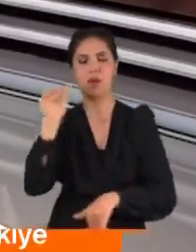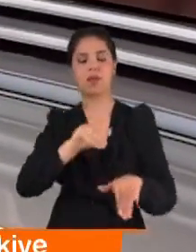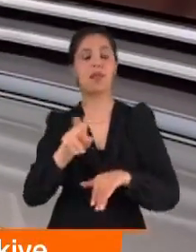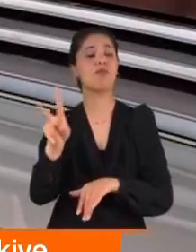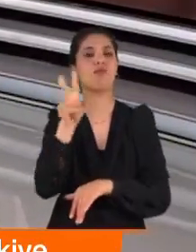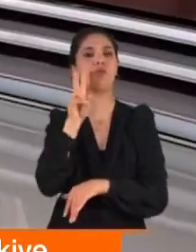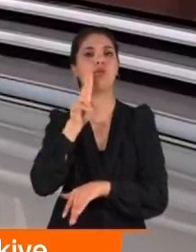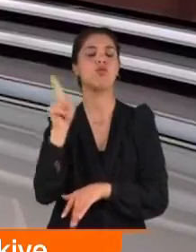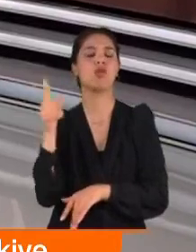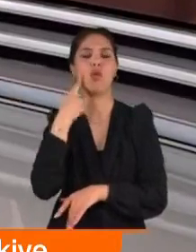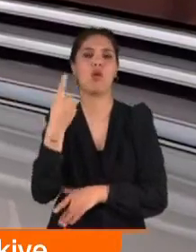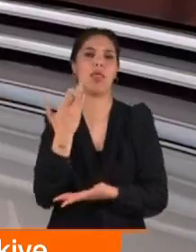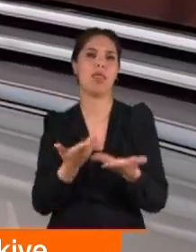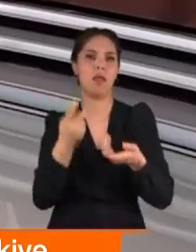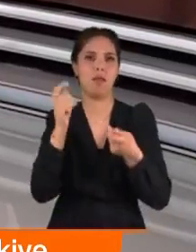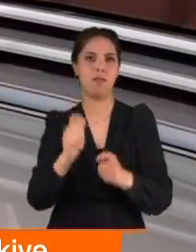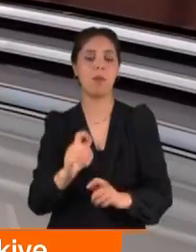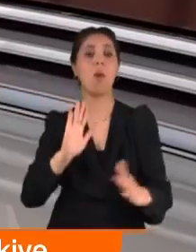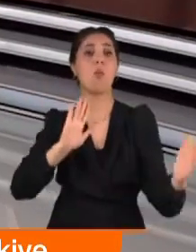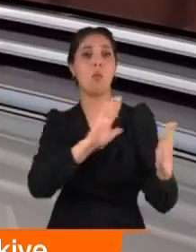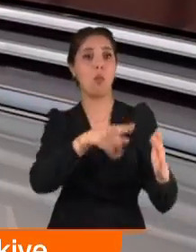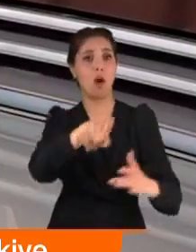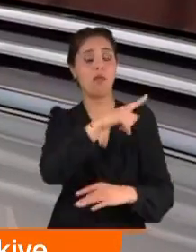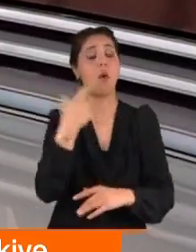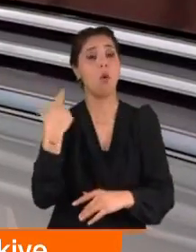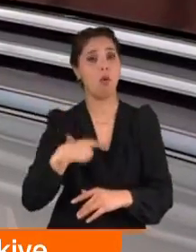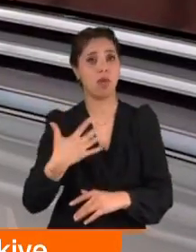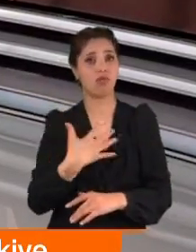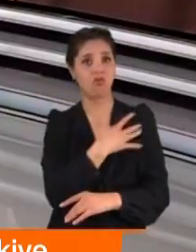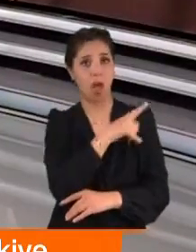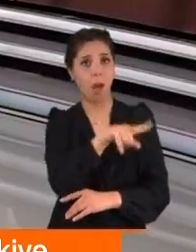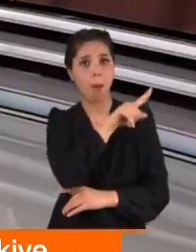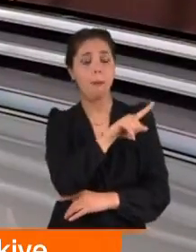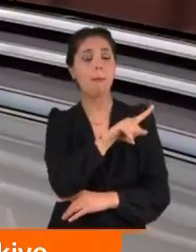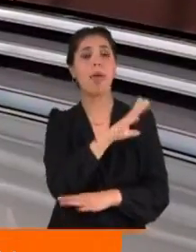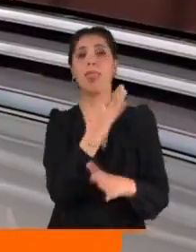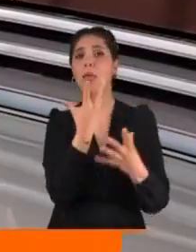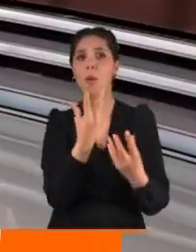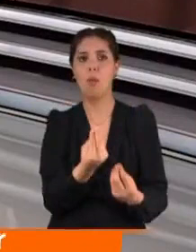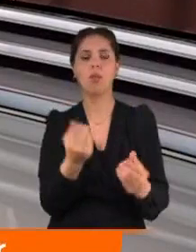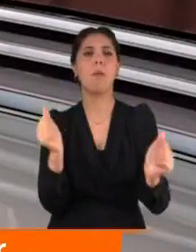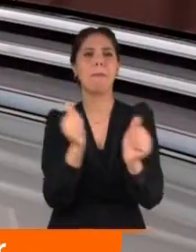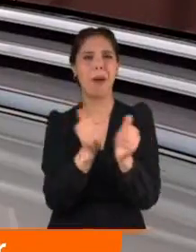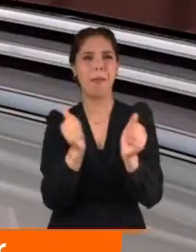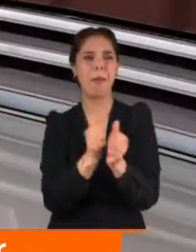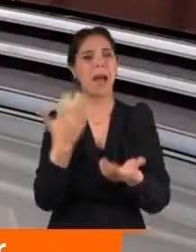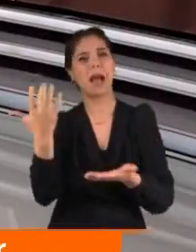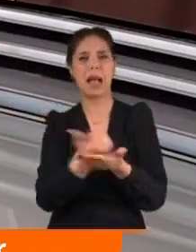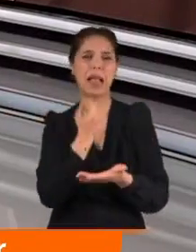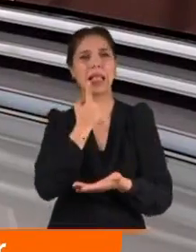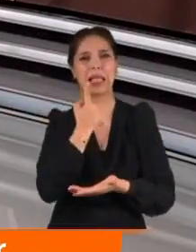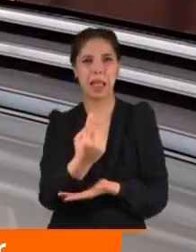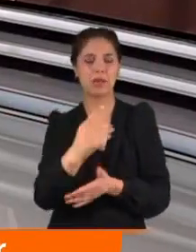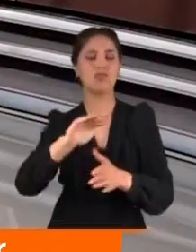sonuçlarını değerlendirdi o toplantıda. Muhalefetin özellikle de CHP'nin içinde bulunduğu durumu birleşe birleşe kazanacağız